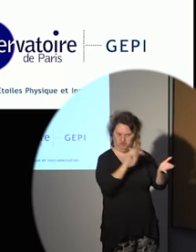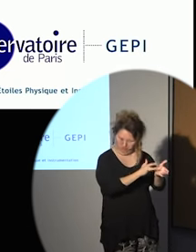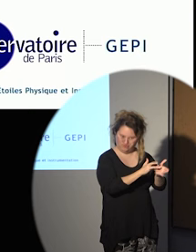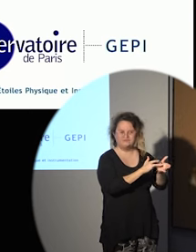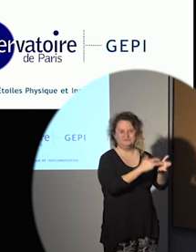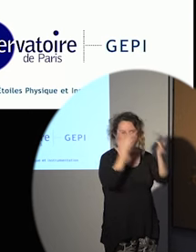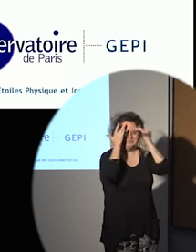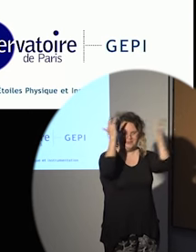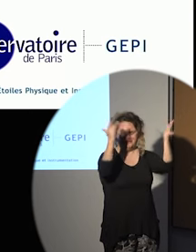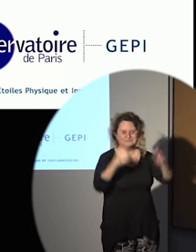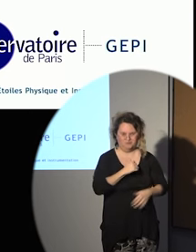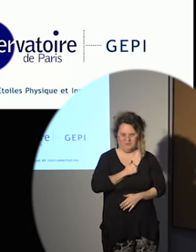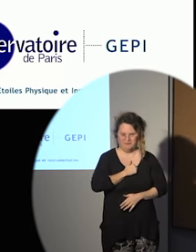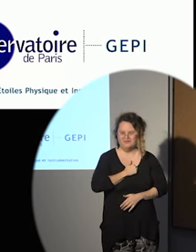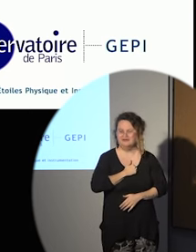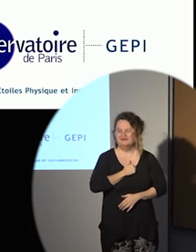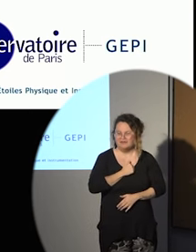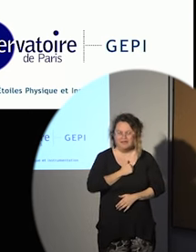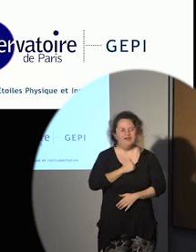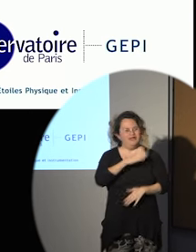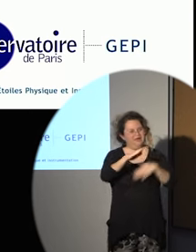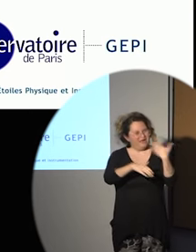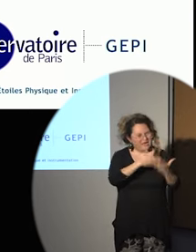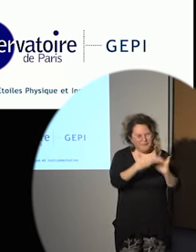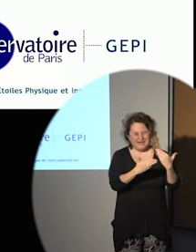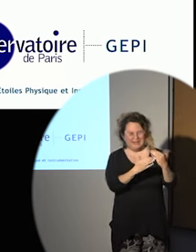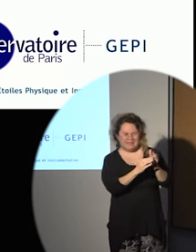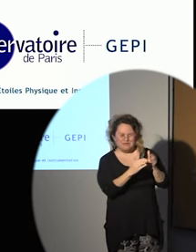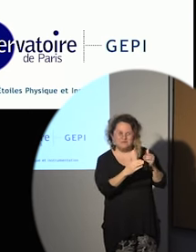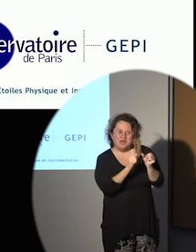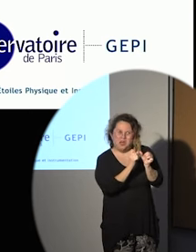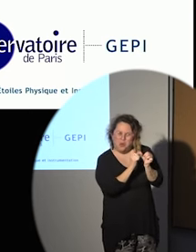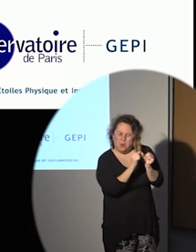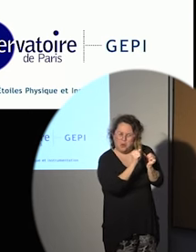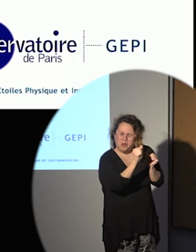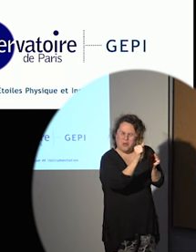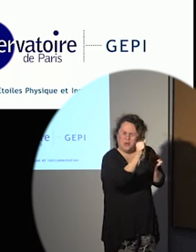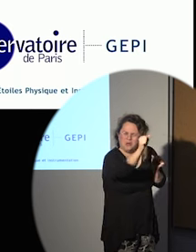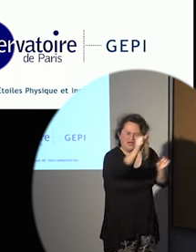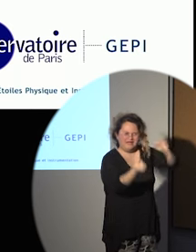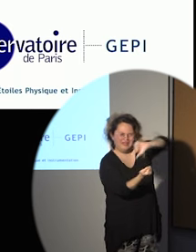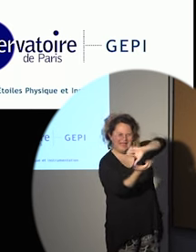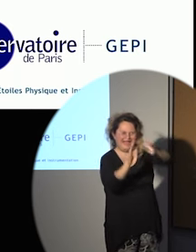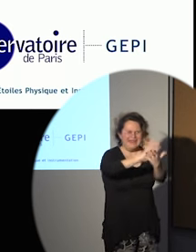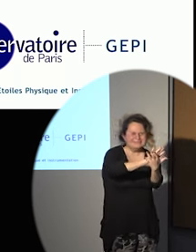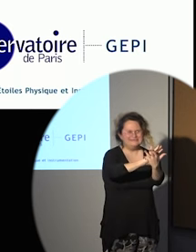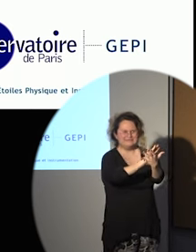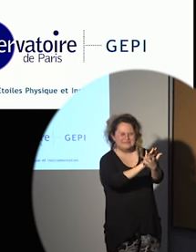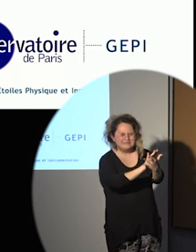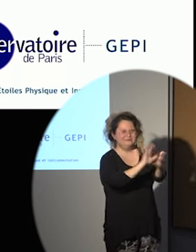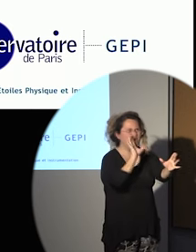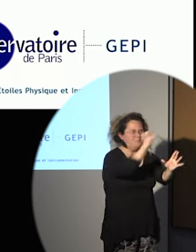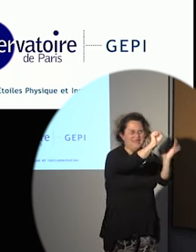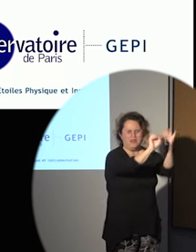plus tard, on a vraiment travaillé à découvrir les premières galaxies lointaines et à essayer de comprendre, et c'est des messages que je vais essayer de vous